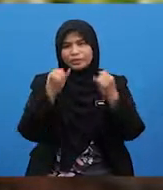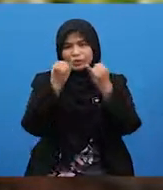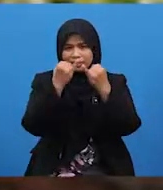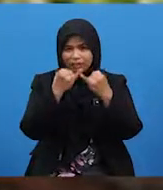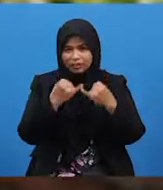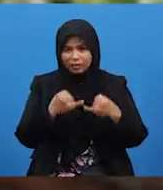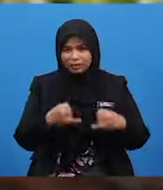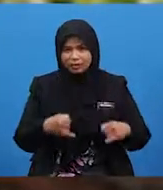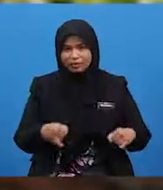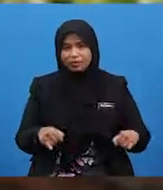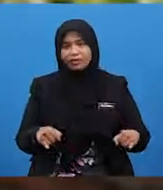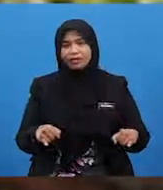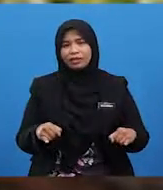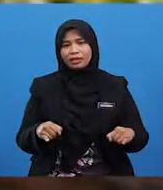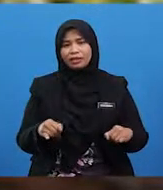kejiranan